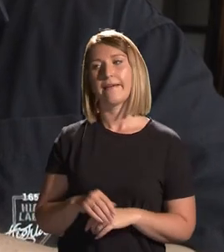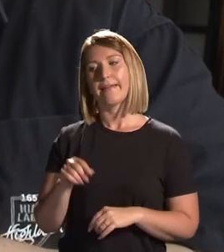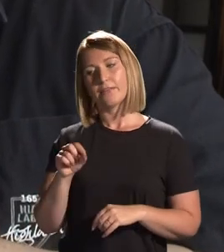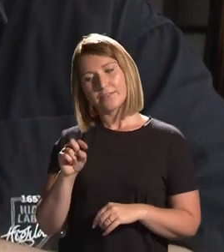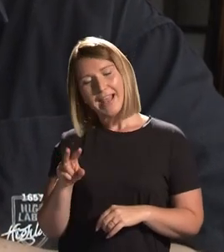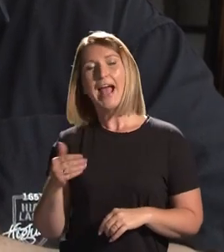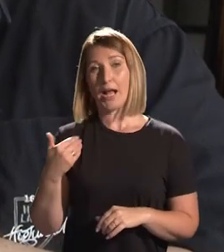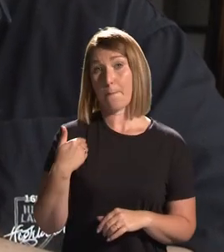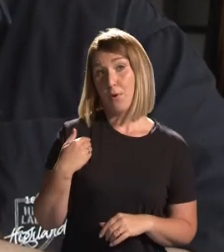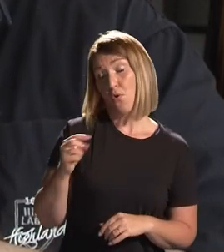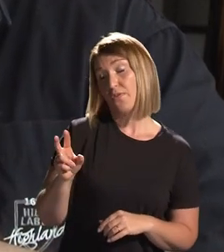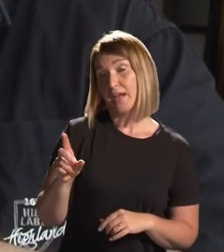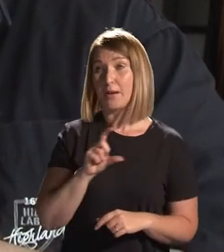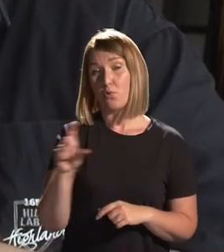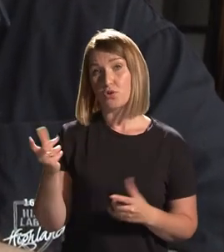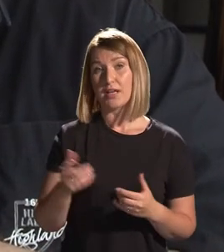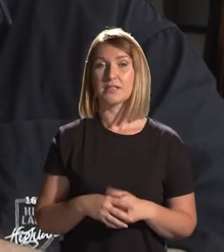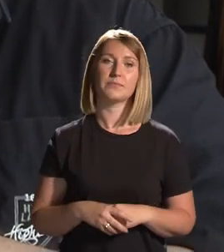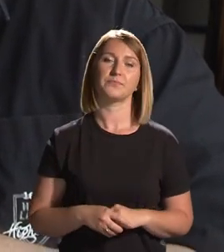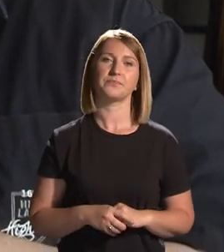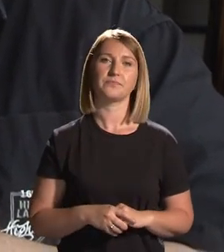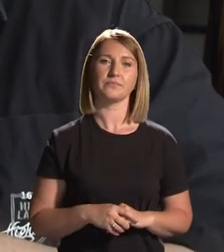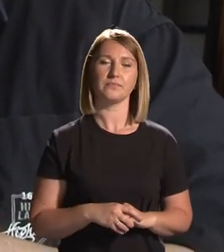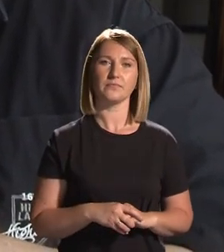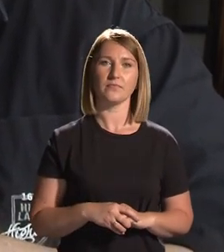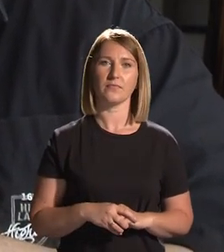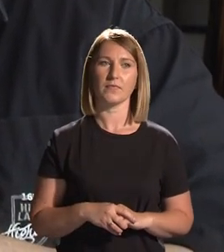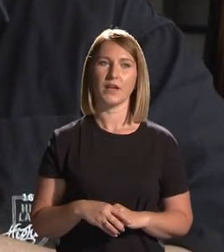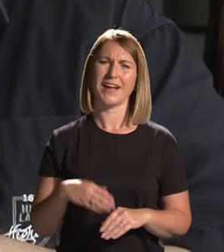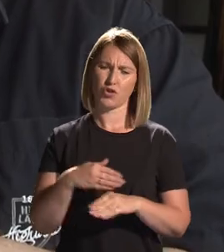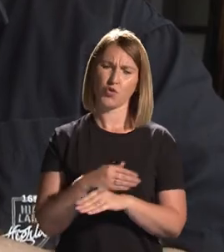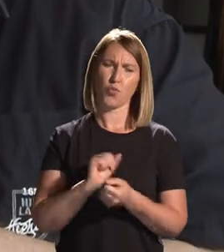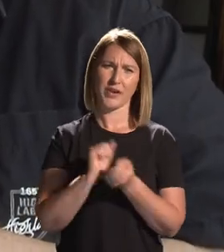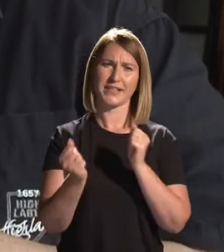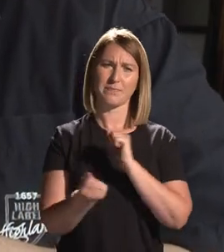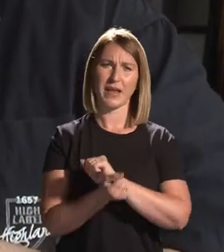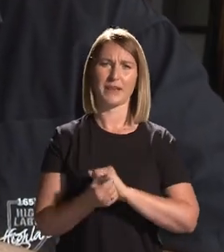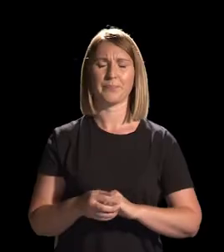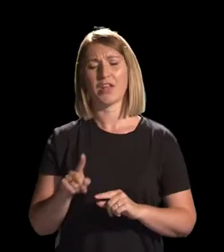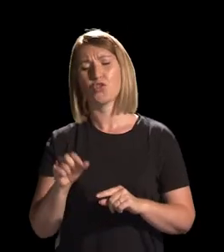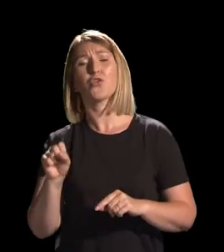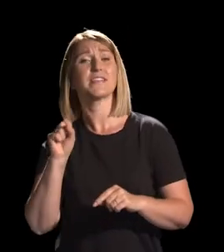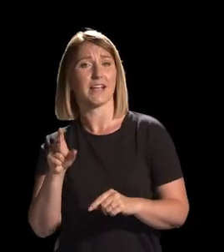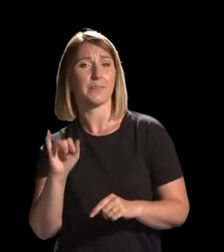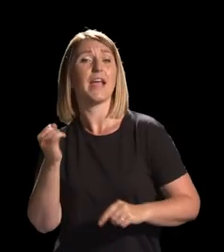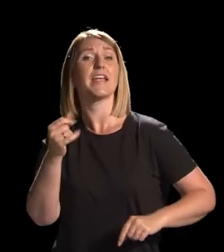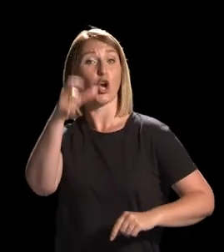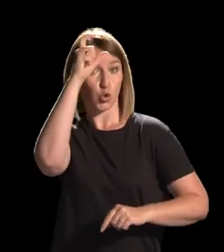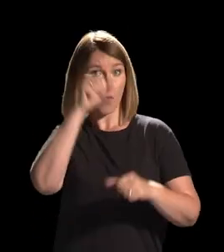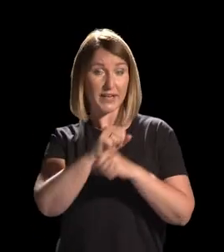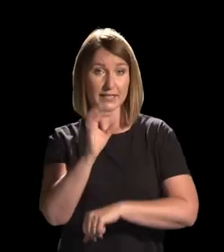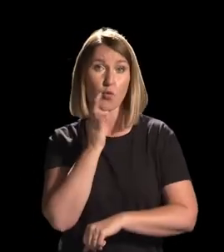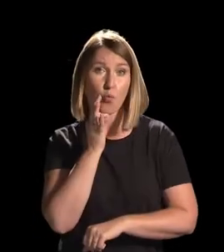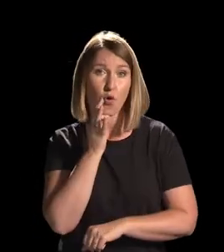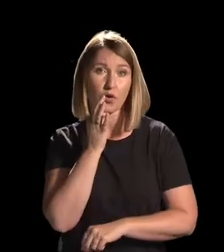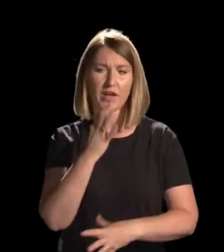taka, też były takie rzeczy, ale to się potem... To jest tak, jak człowiek jest młody,